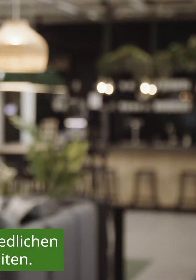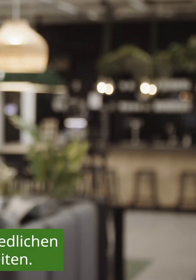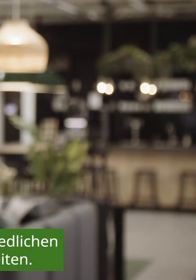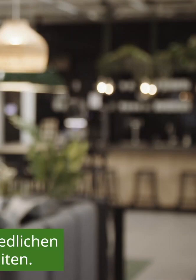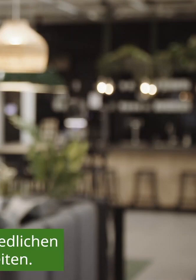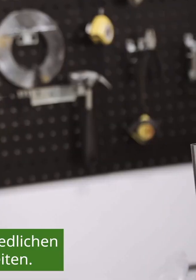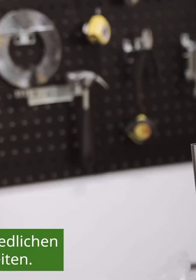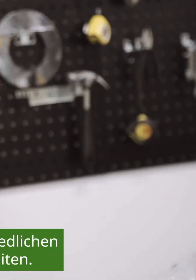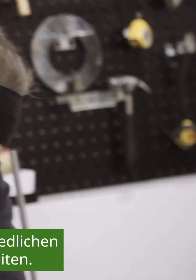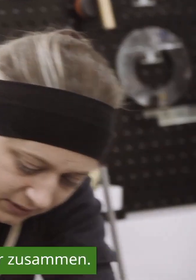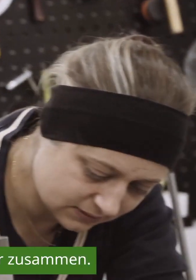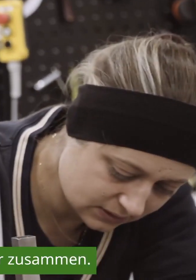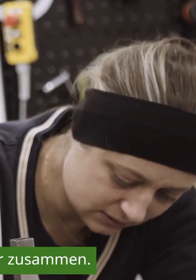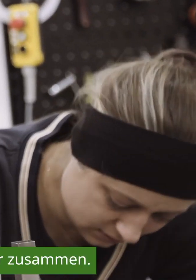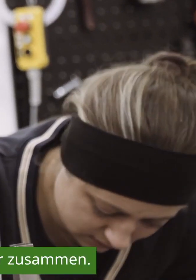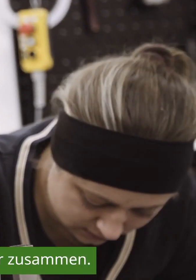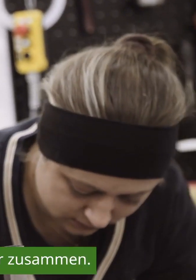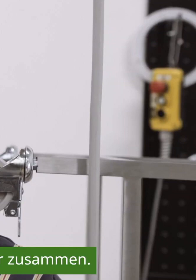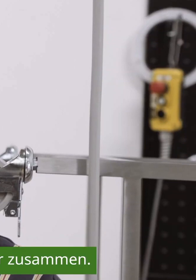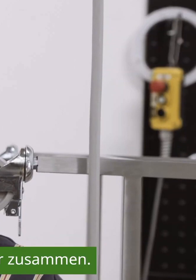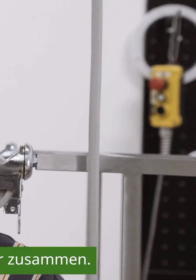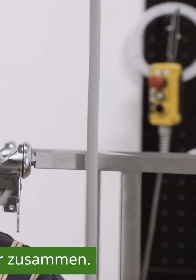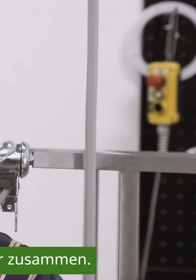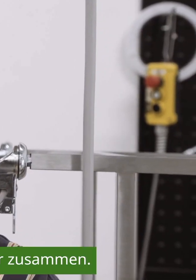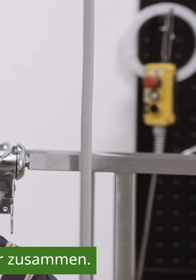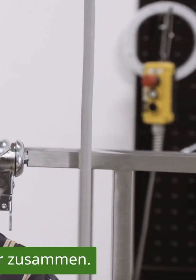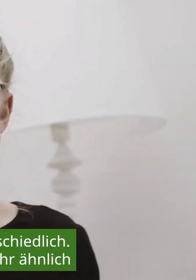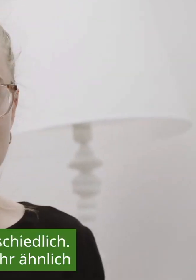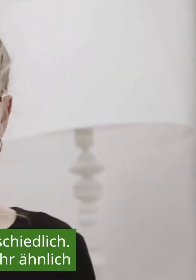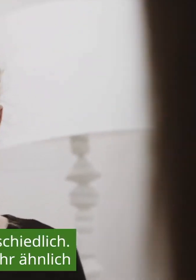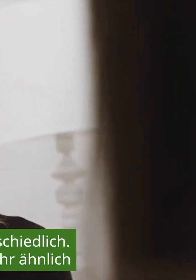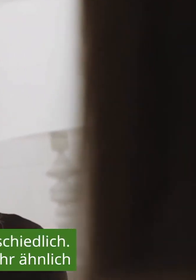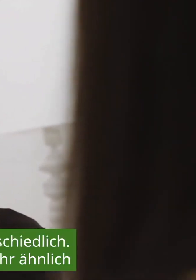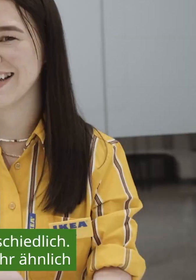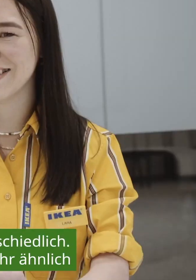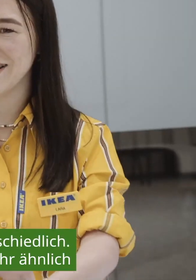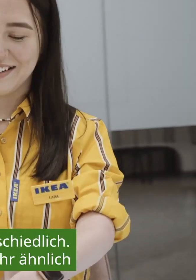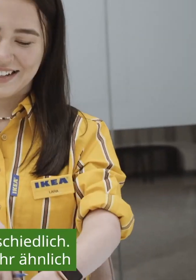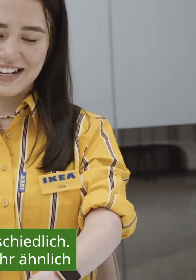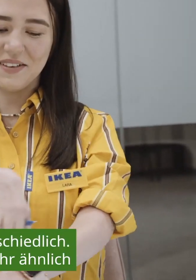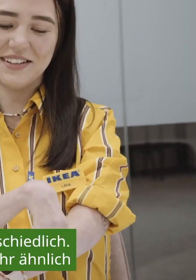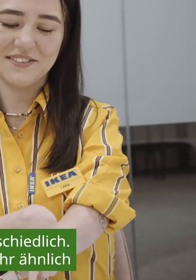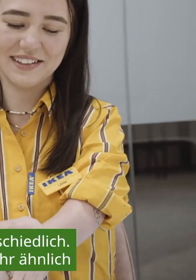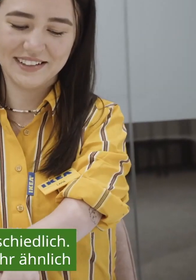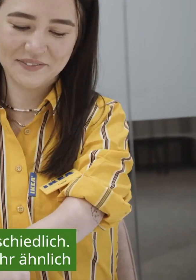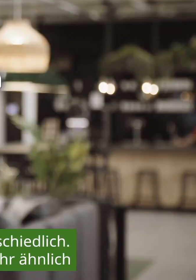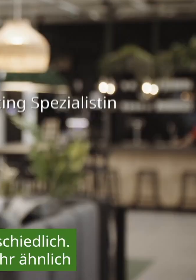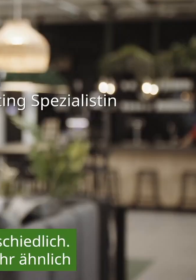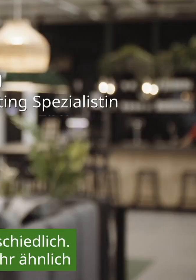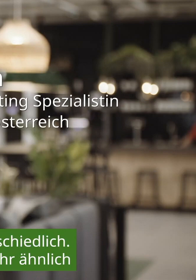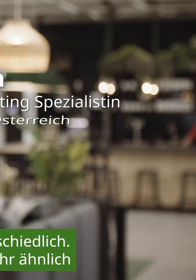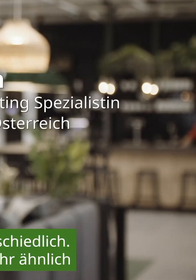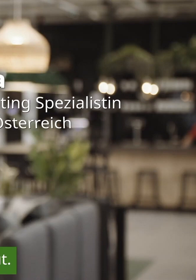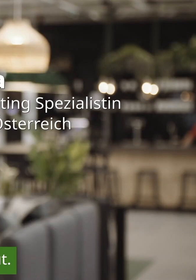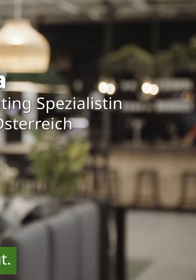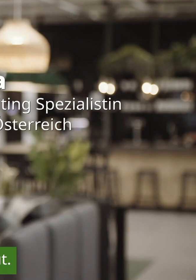unterschiedlichen Leuten zusammenzuarbeiten. Weil ich mit Leuten zusammenarbeite. Und eigentlich sind wir alle sehr unterschiedlich, aber trotzdem sind wir uns alle